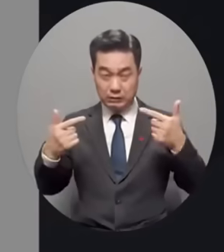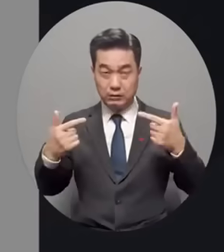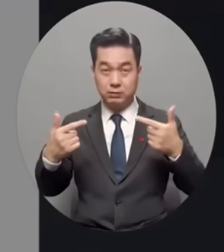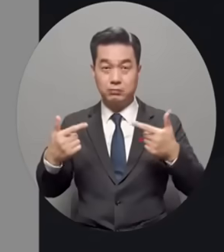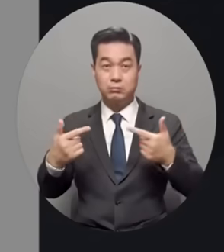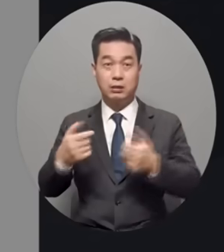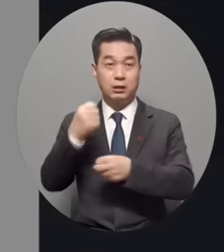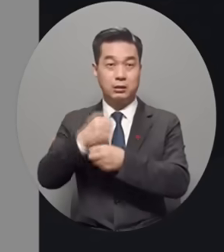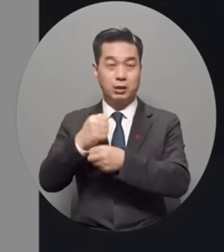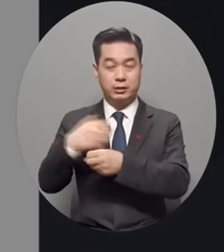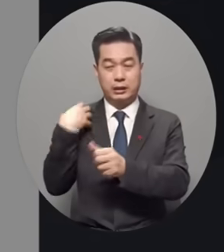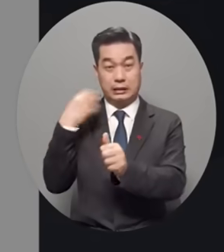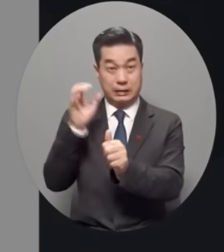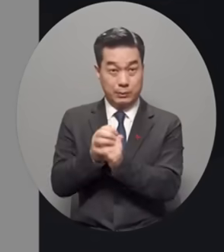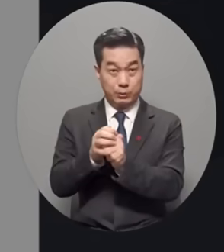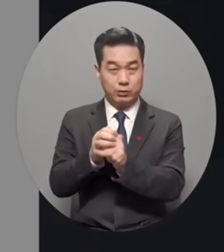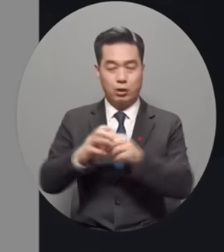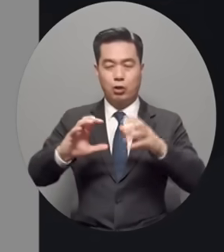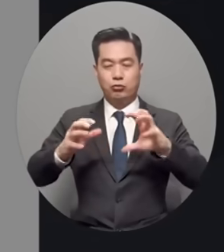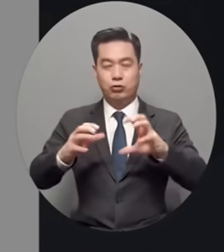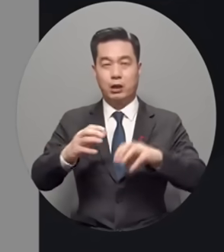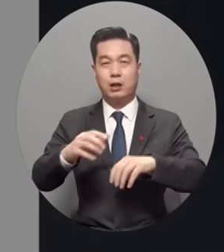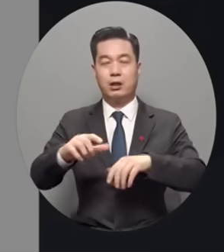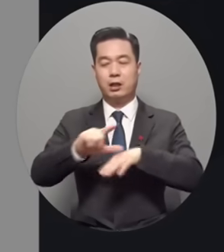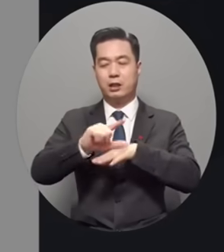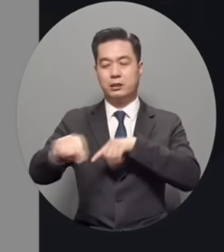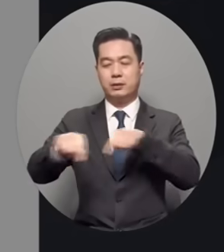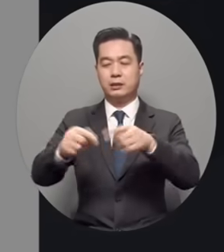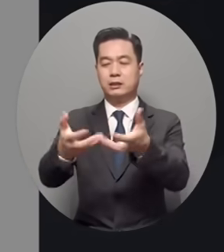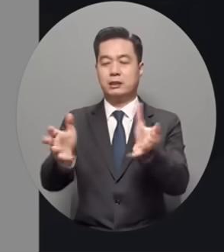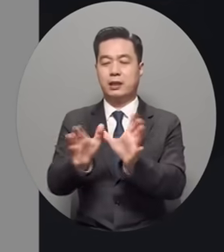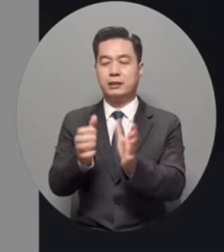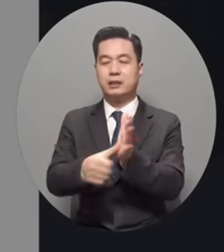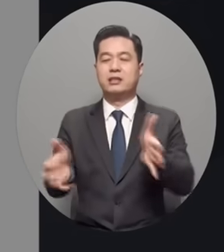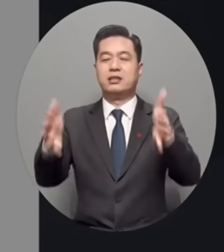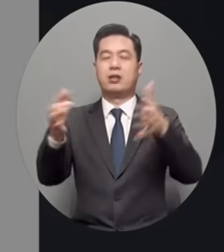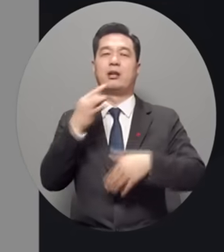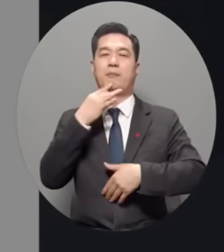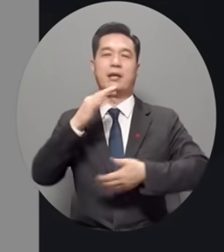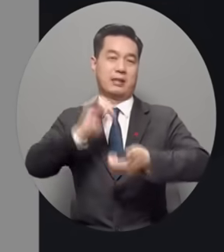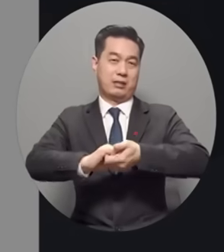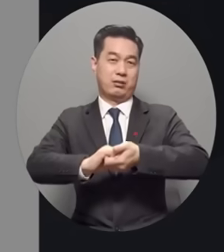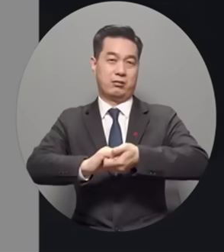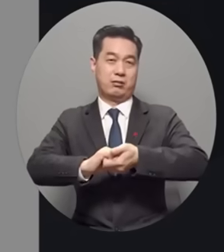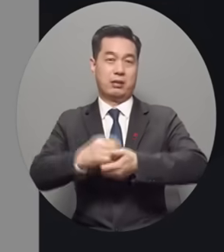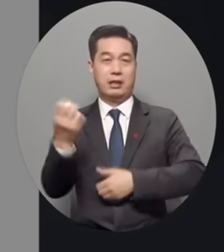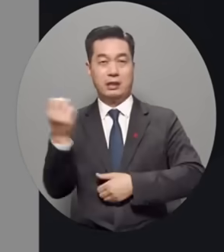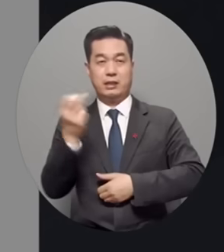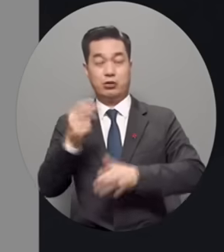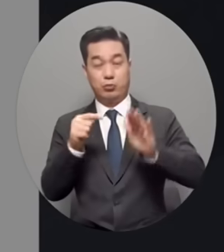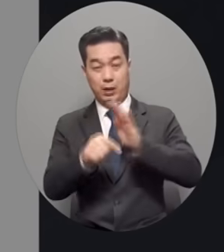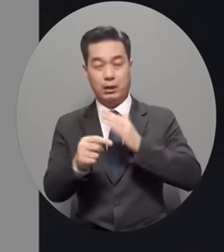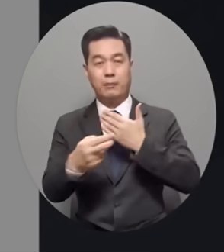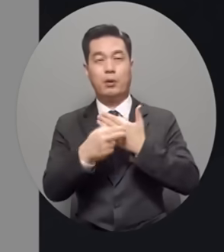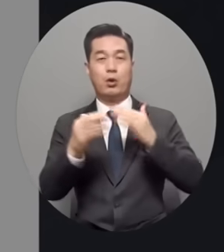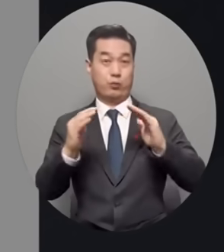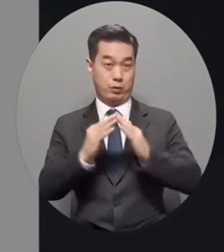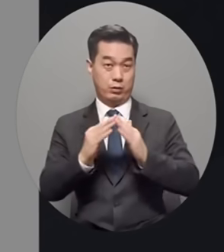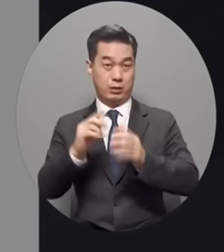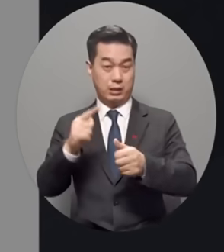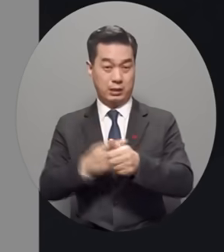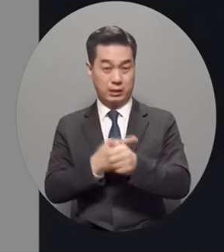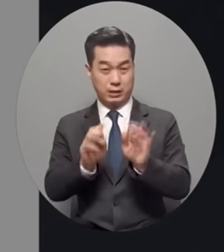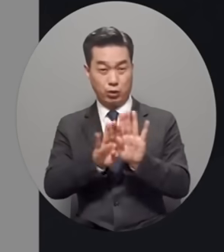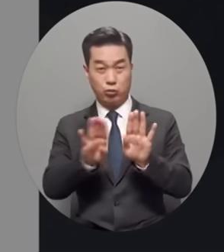의무는 국가나 지방자치단체 시설로 한정돼 있습니다. 장애인들이 자주 방문하는 병원조차도 자동문